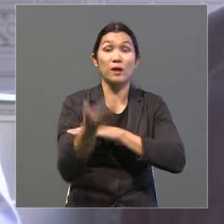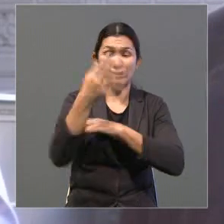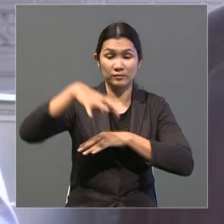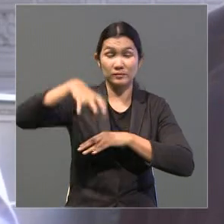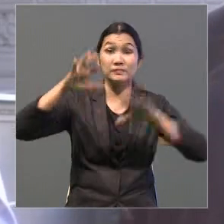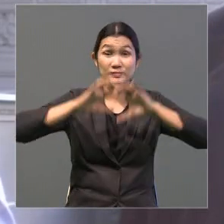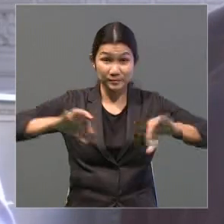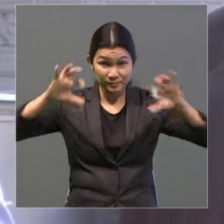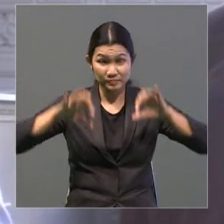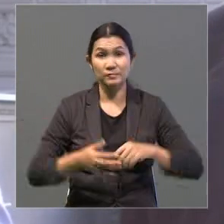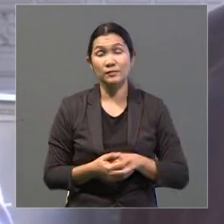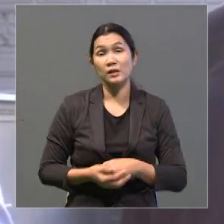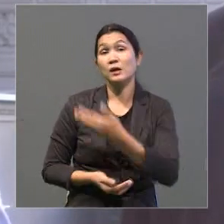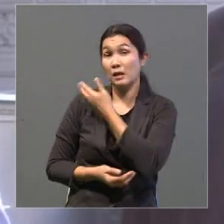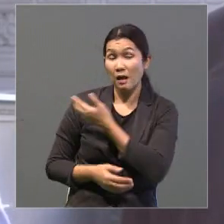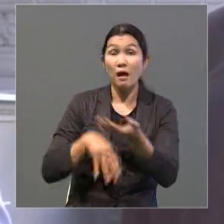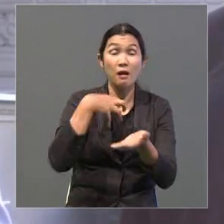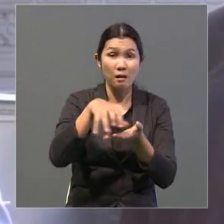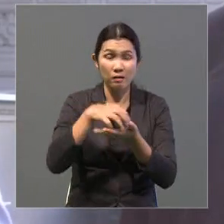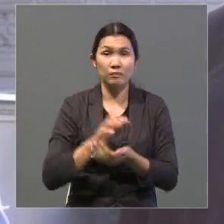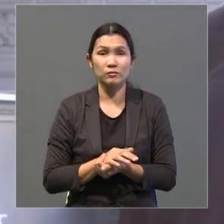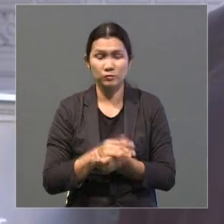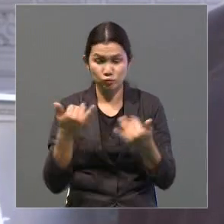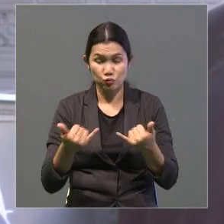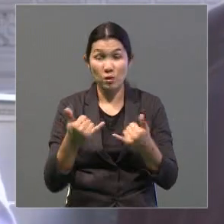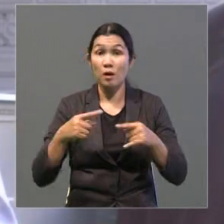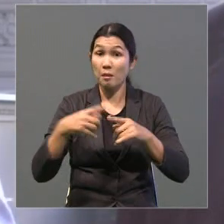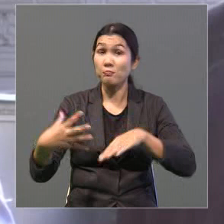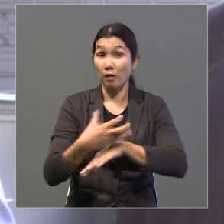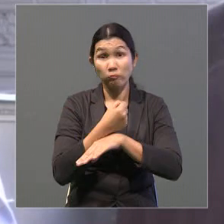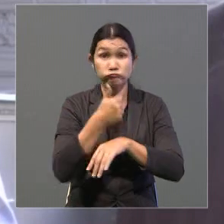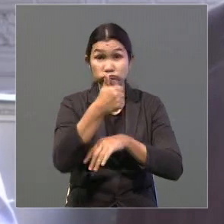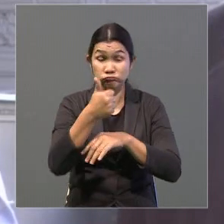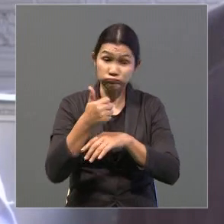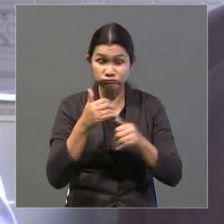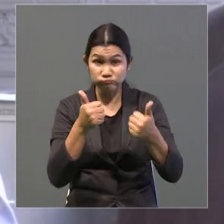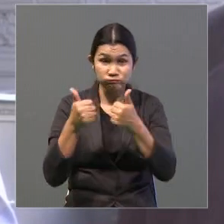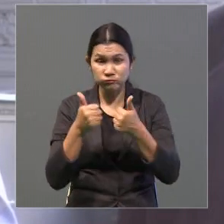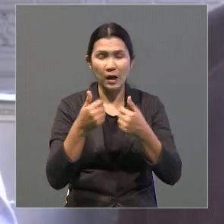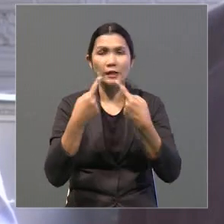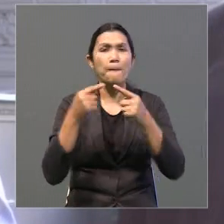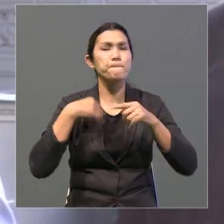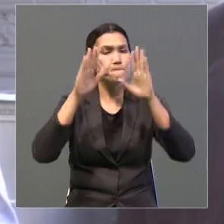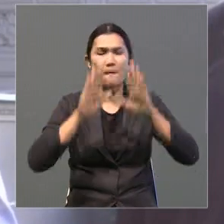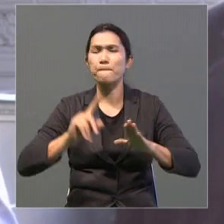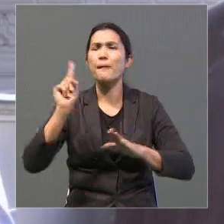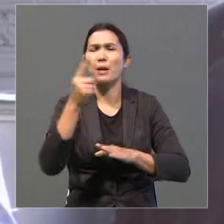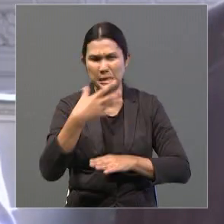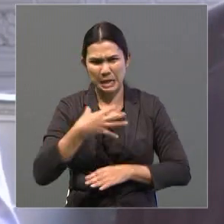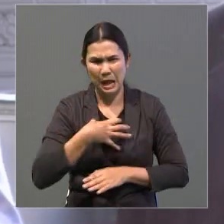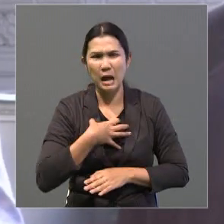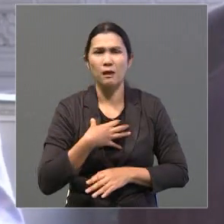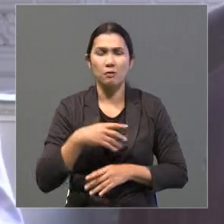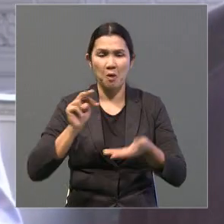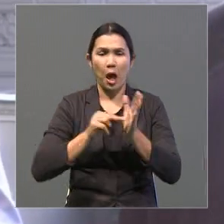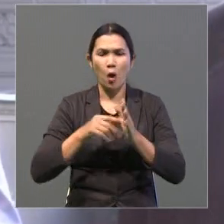บรัฐบาลคุณธนกรเองยังบอกด้วยว่าบรรยากาศการเมืองวันนี้เนี่ยคึกคักมากขึ้นแต่ก็อยากให้เป็นการเมืองในรูปแบบใหม่ไม่อยาก